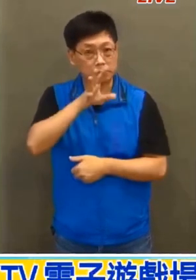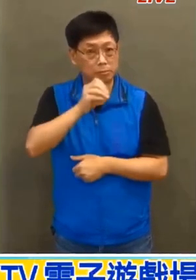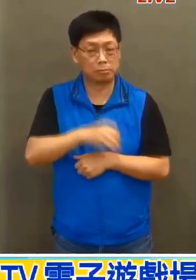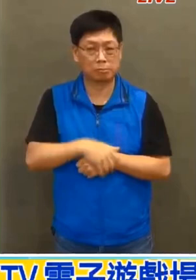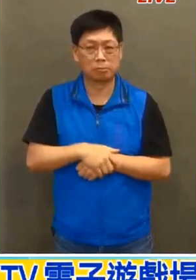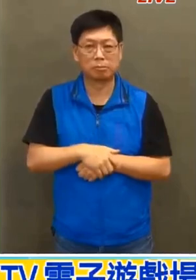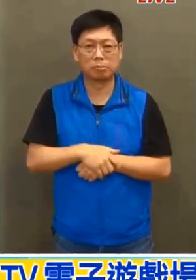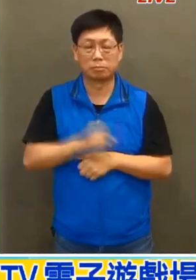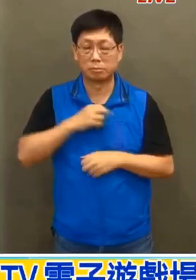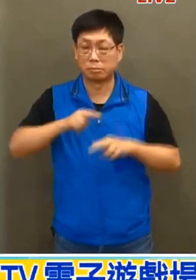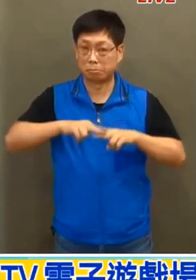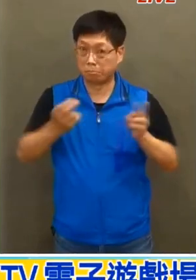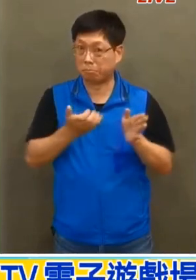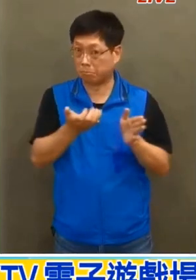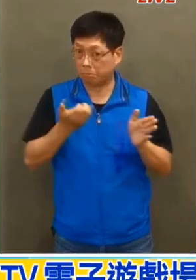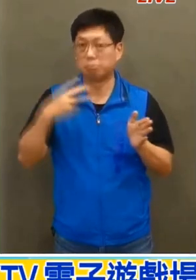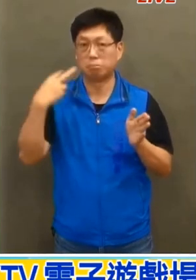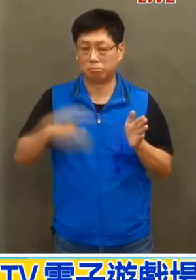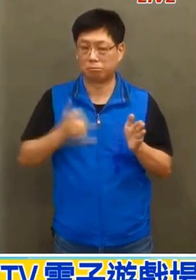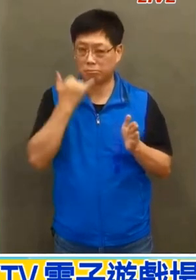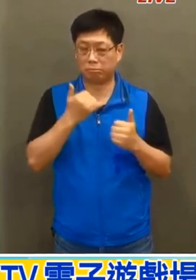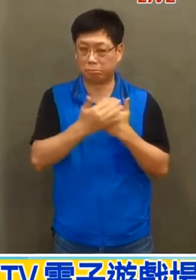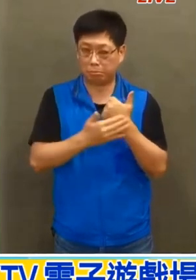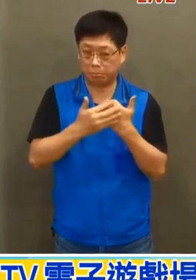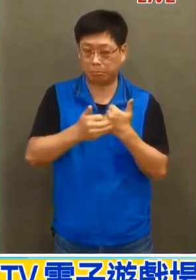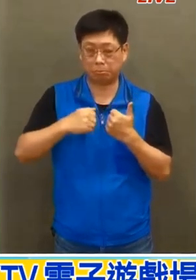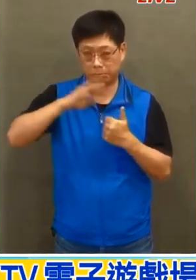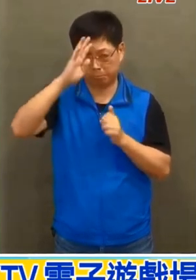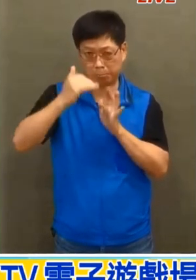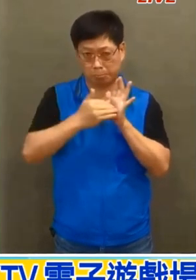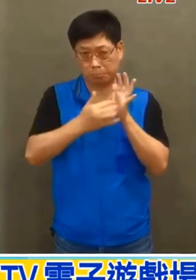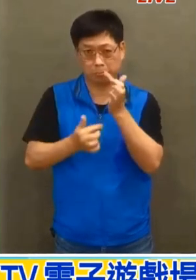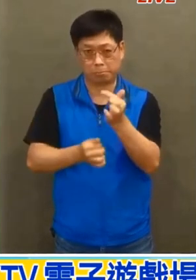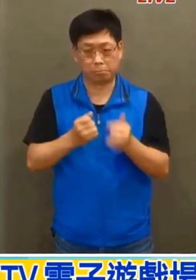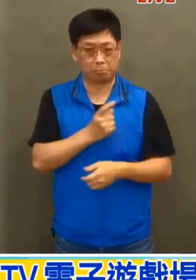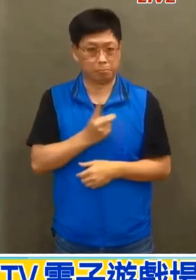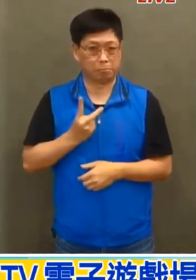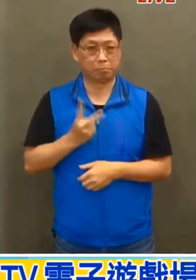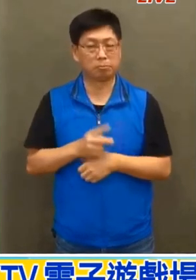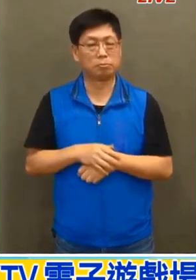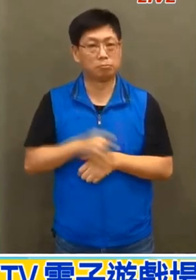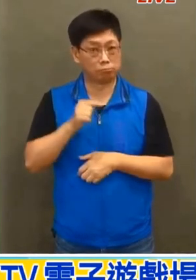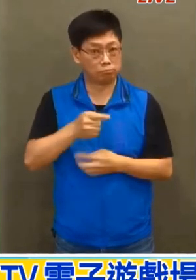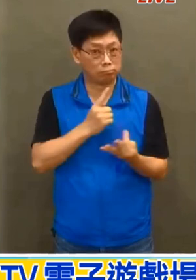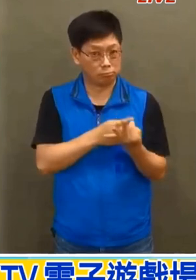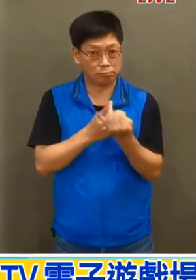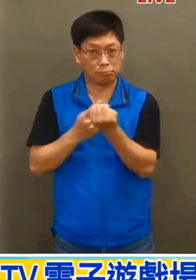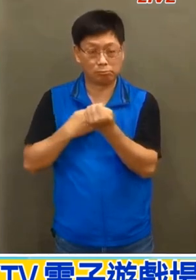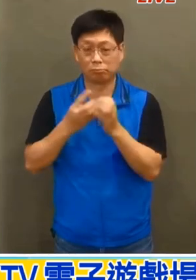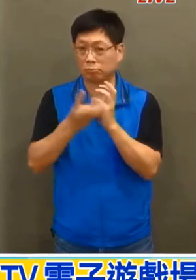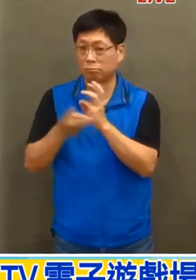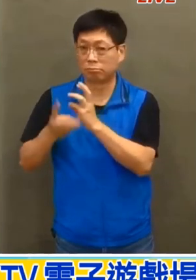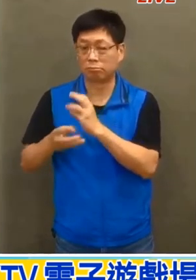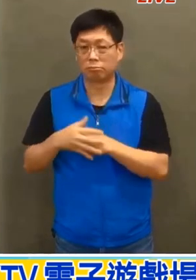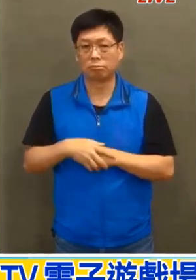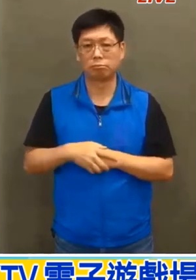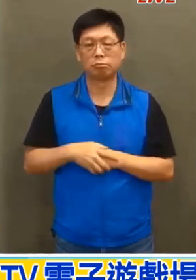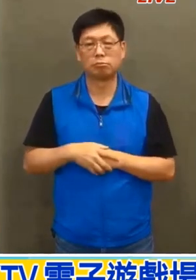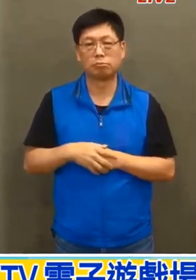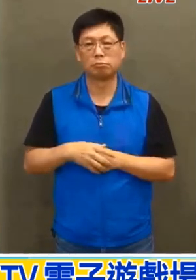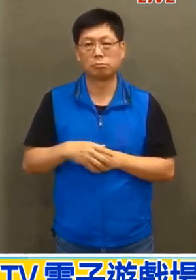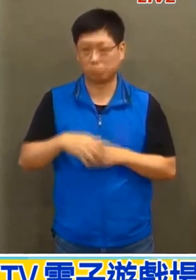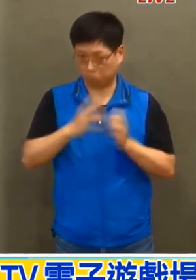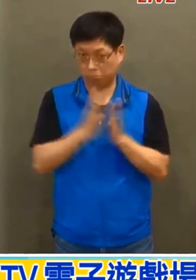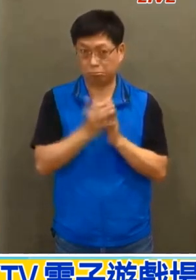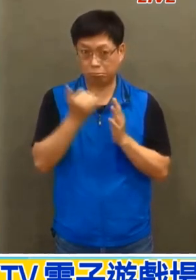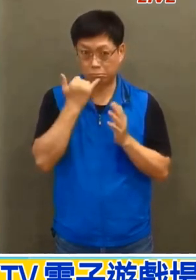在开放之余又能够把防疫做到，我想这些的相关细节我们都能够